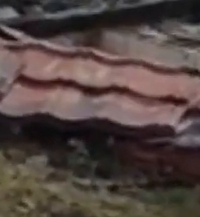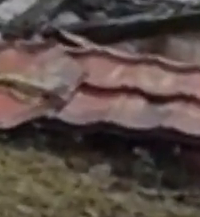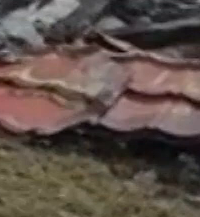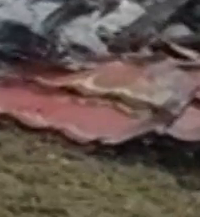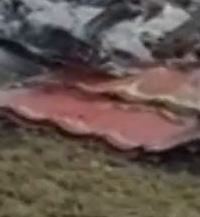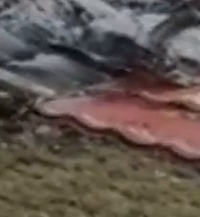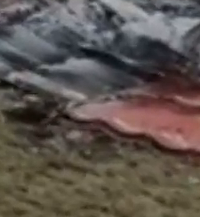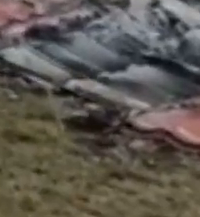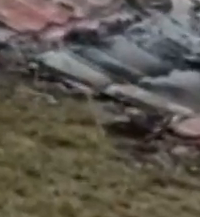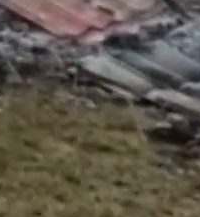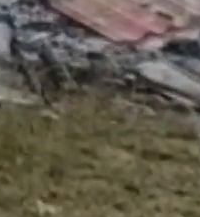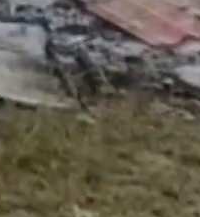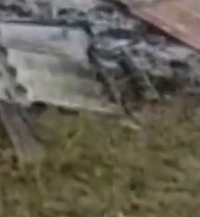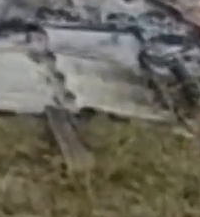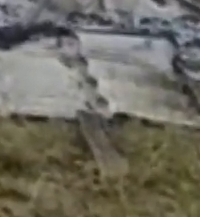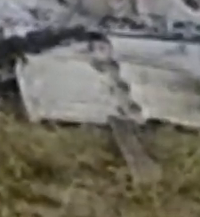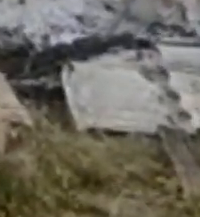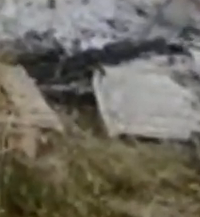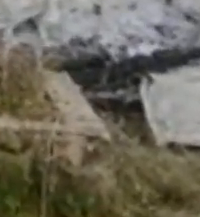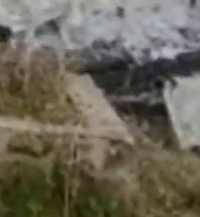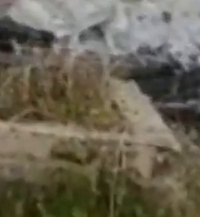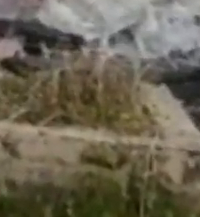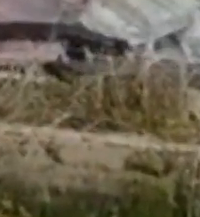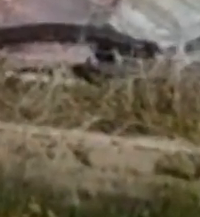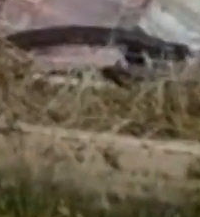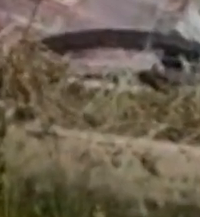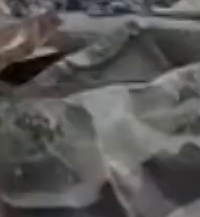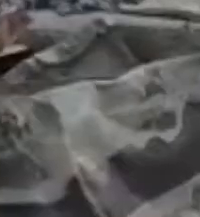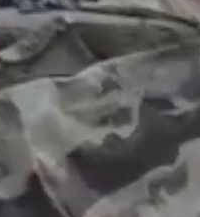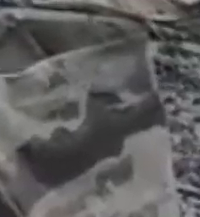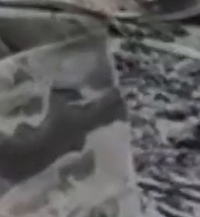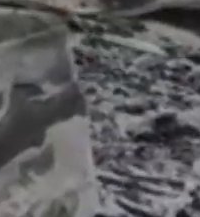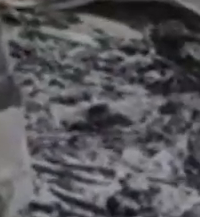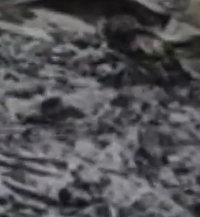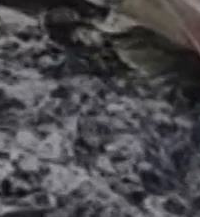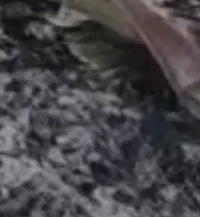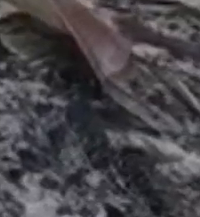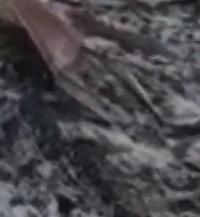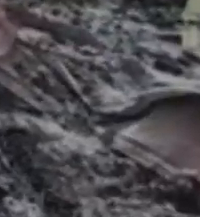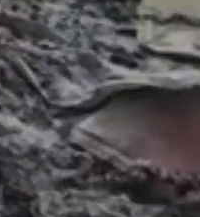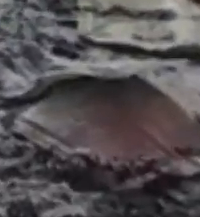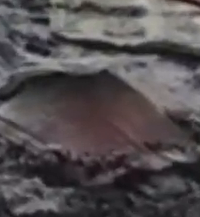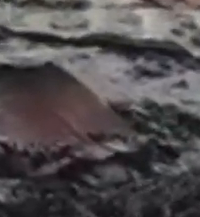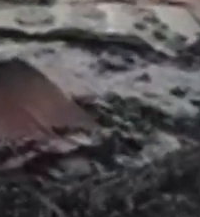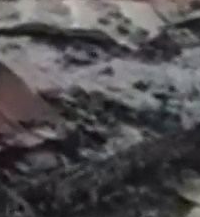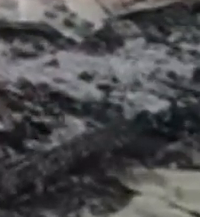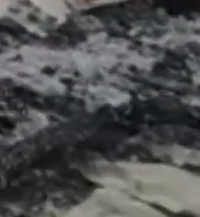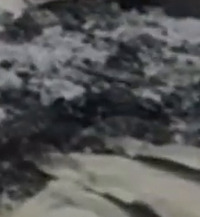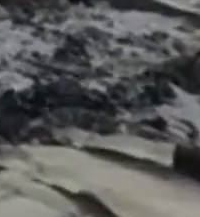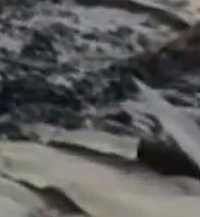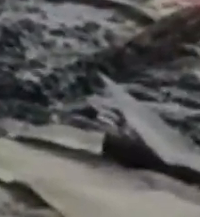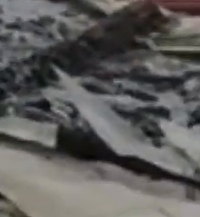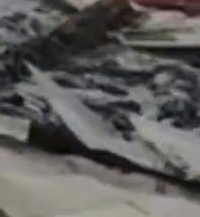KKB juga menebar ketakutan warga dengan melepas tembakan sebanyak 5 kali. Puluhan warga menyelamatkan diri ke kantor Polres